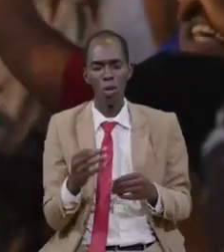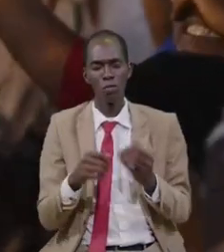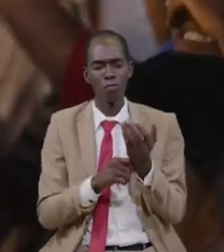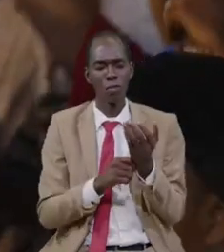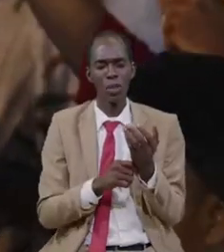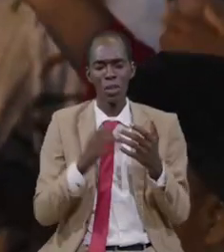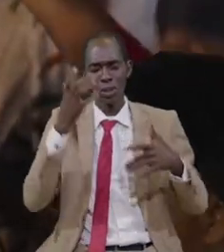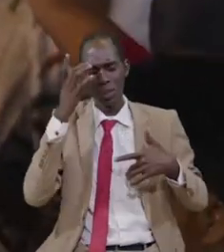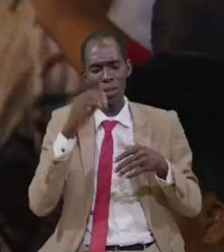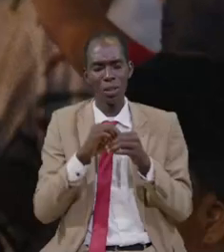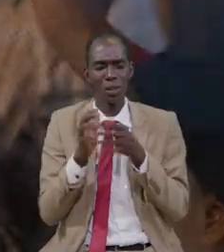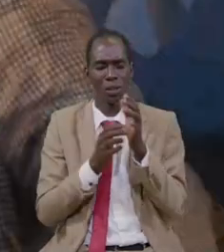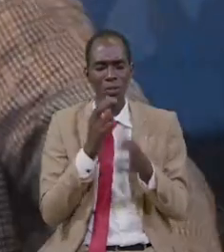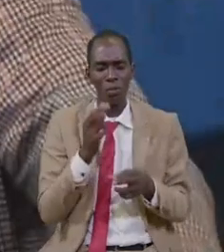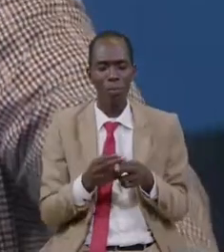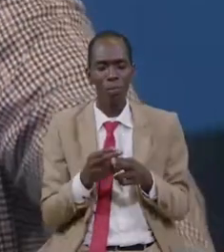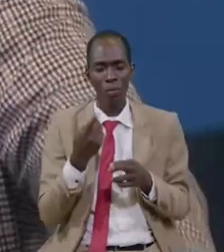Jésus.